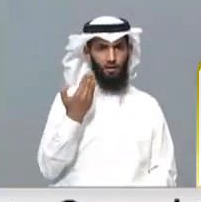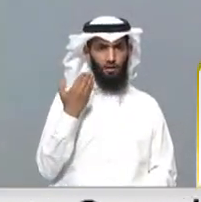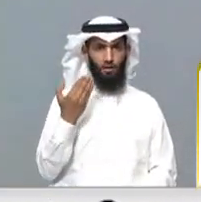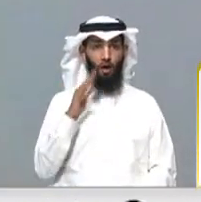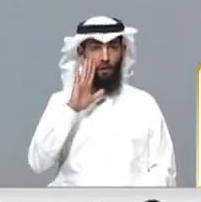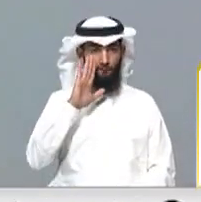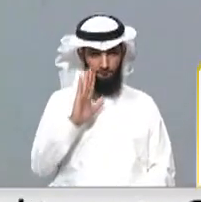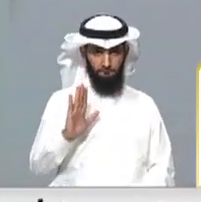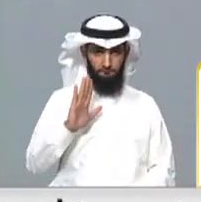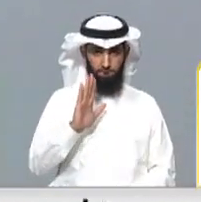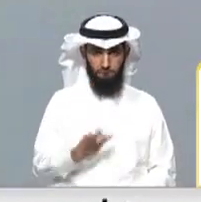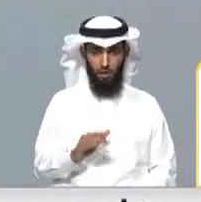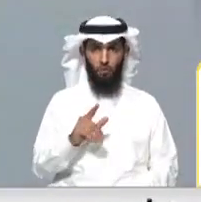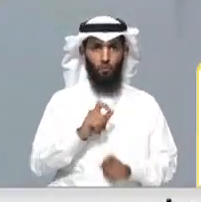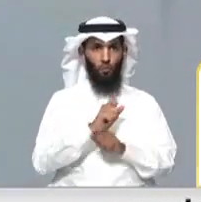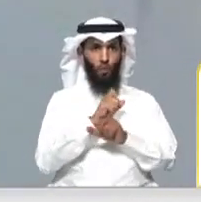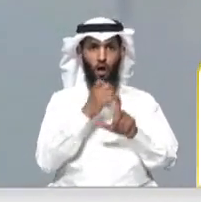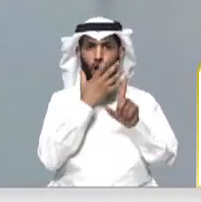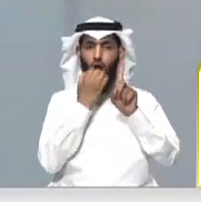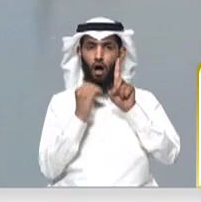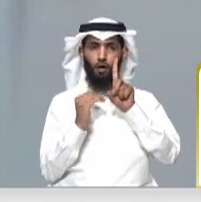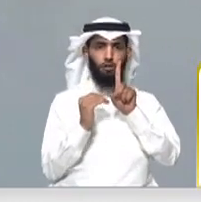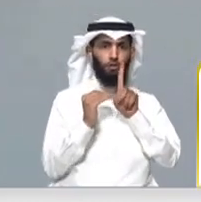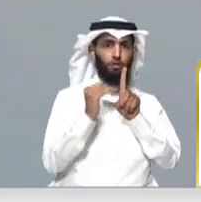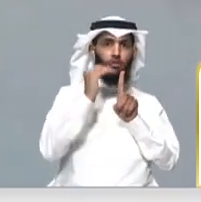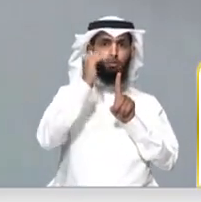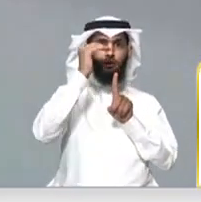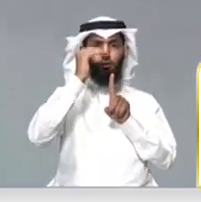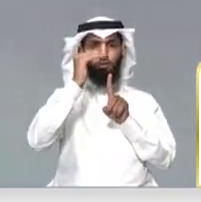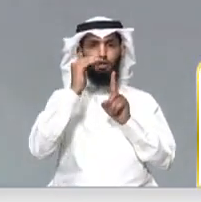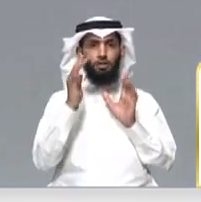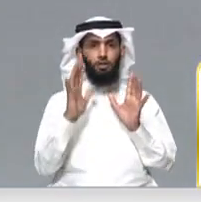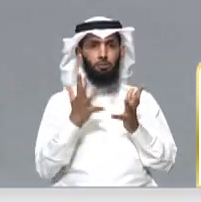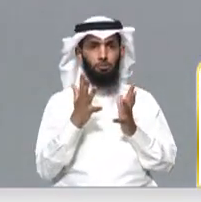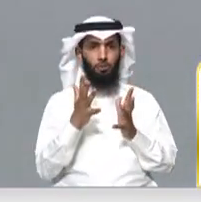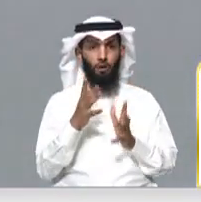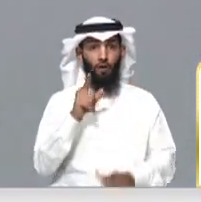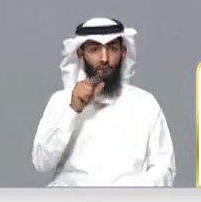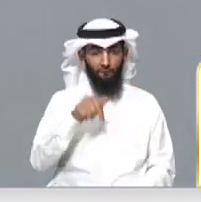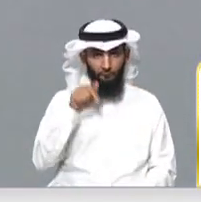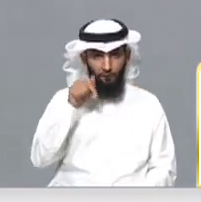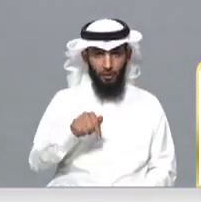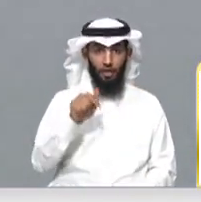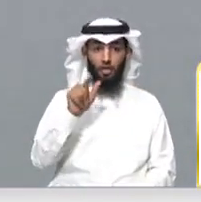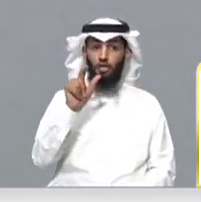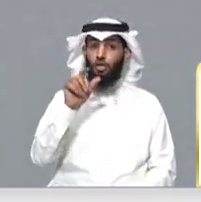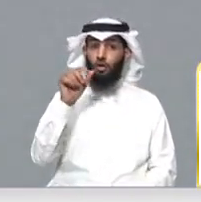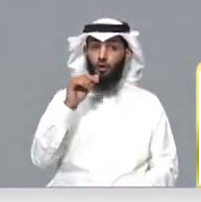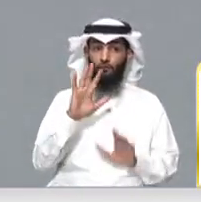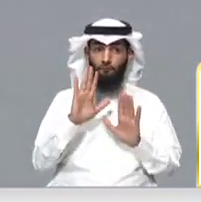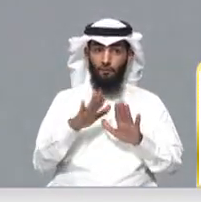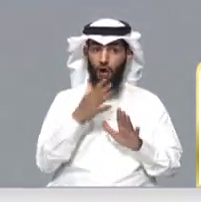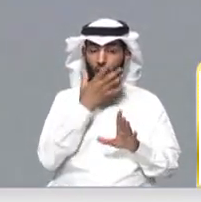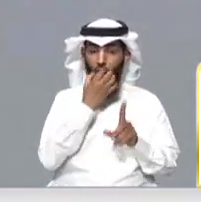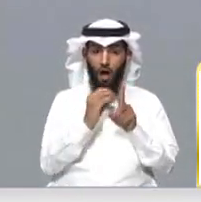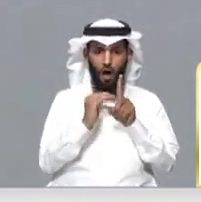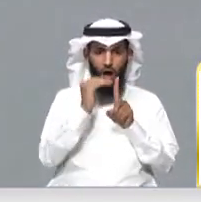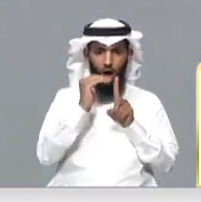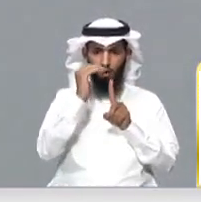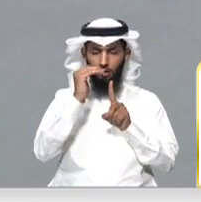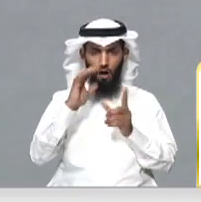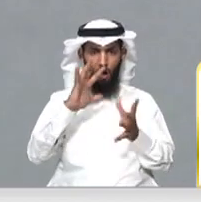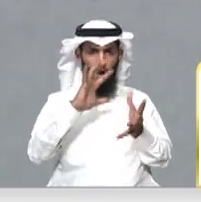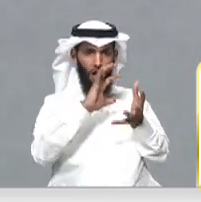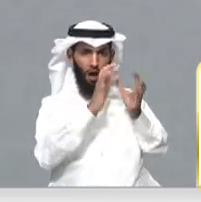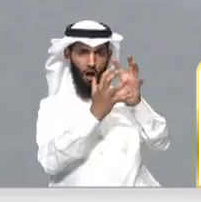موعد مع درجات حراره قياسيه رغم تراجع ظاهره النينيو التي تساهم في زياده الاحترار وفق ما